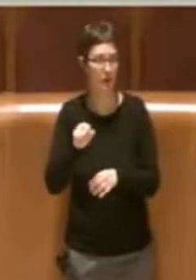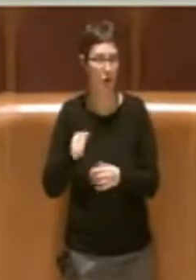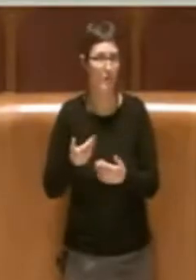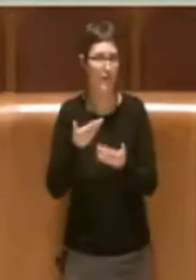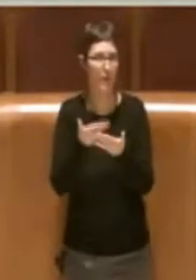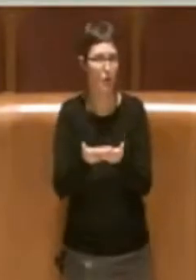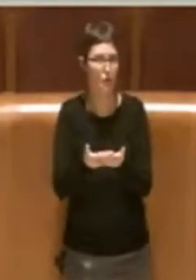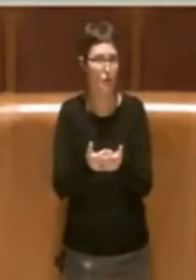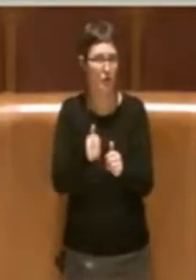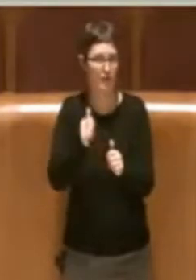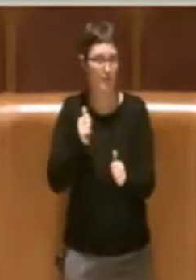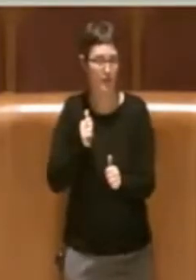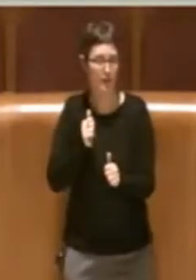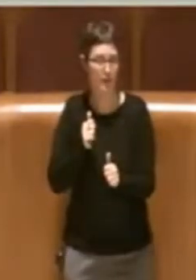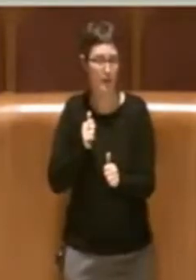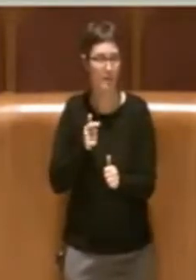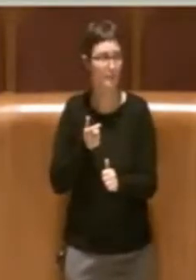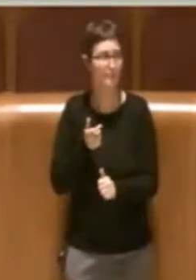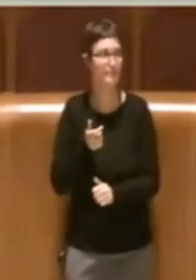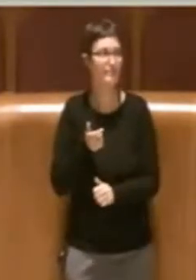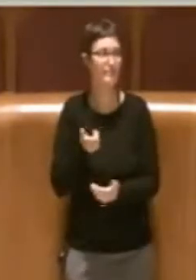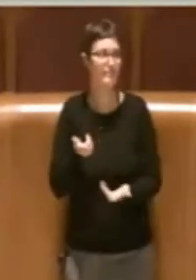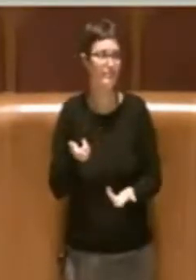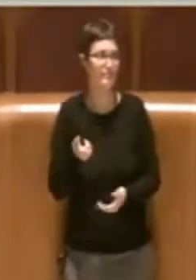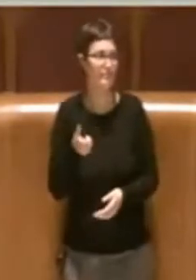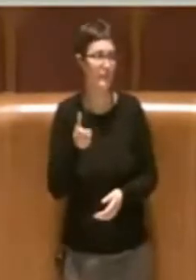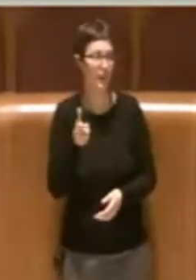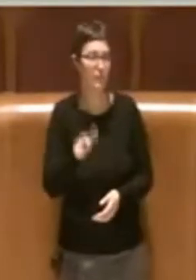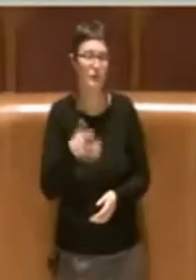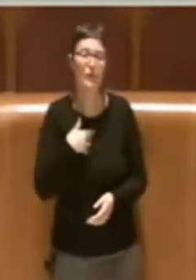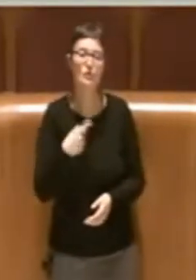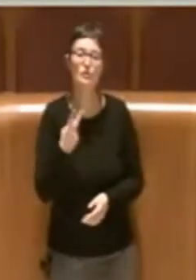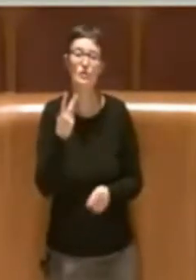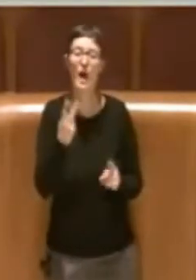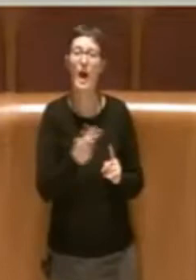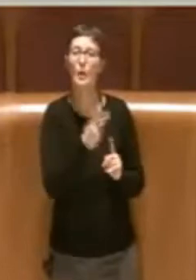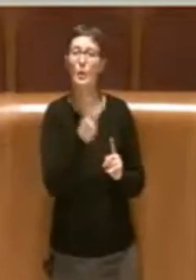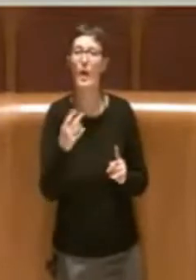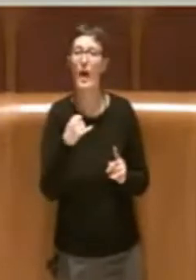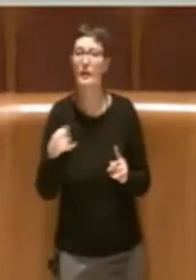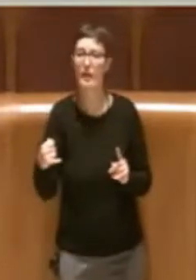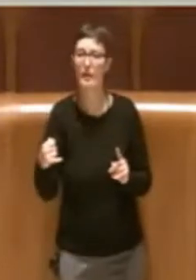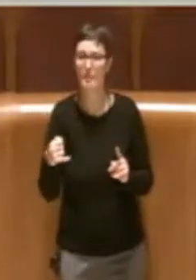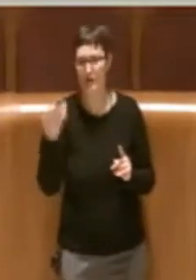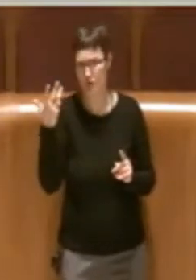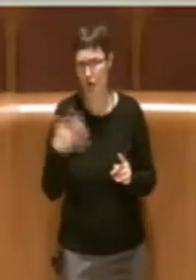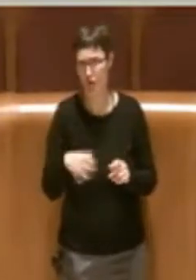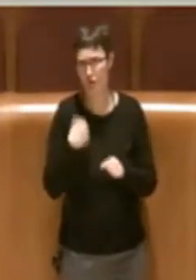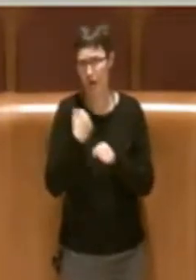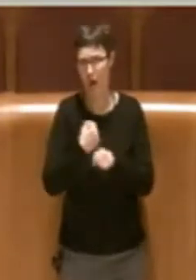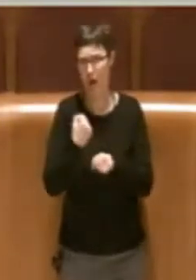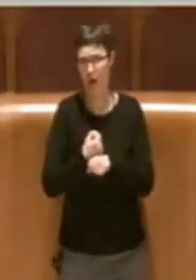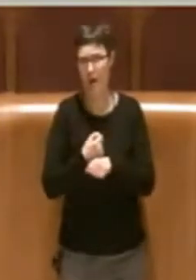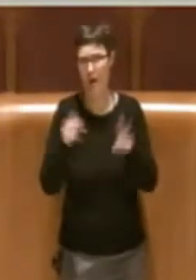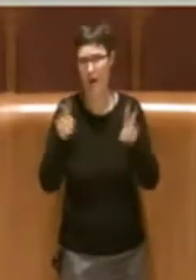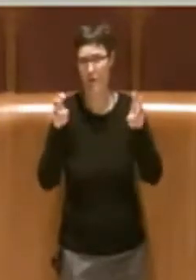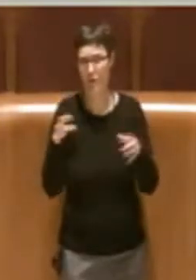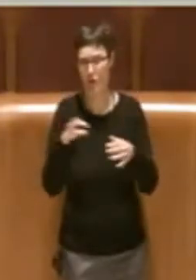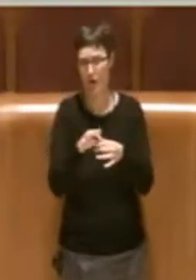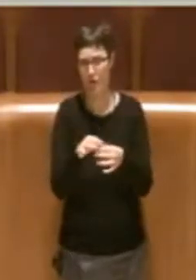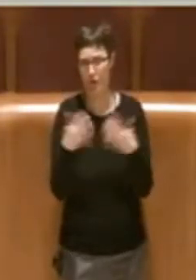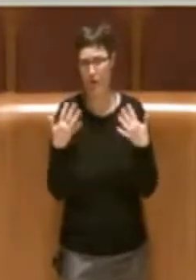perché volevo evidenziare che sono oltre 2 anni e mezzo, insomma, che stiamo lavorando su questo tema, su cui sono state